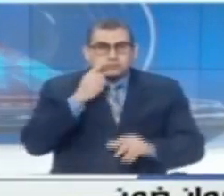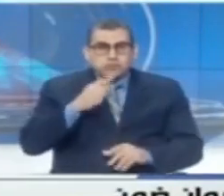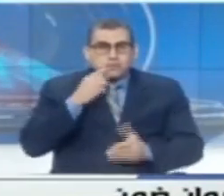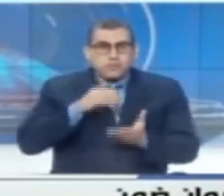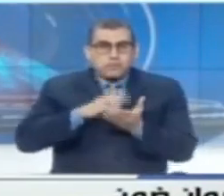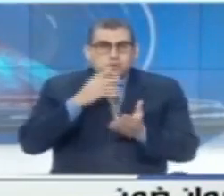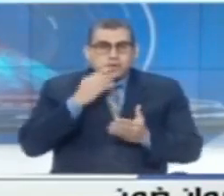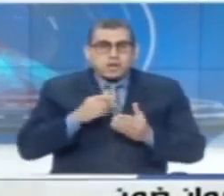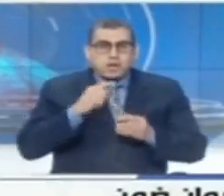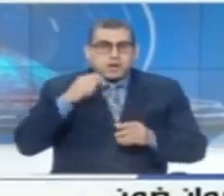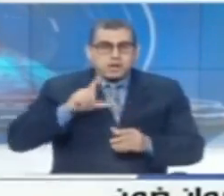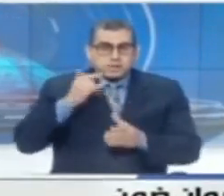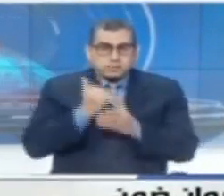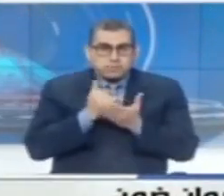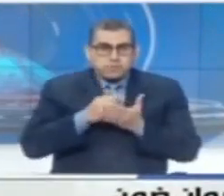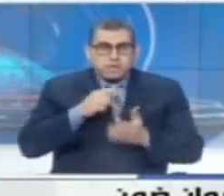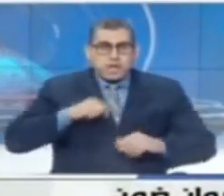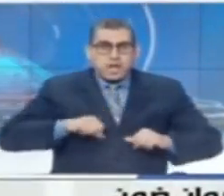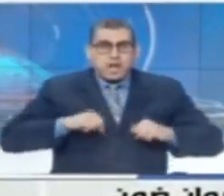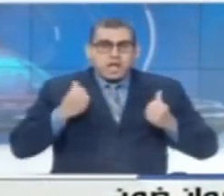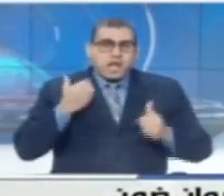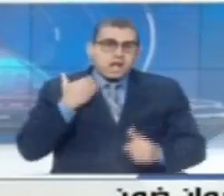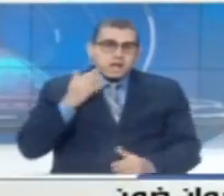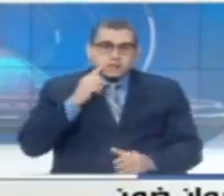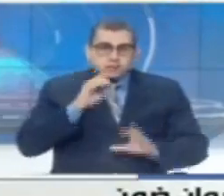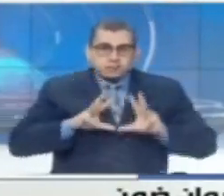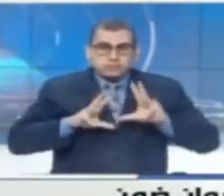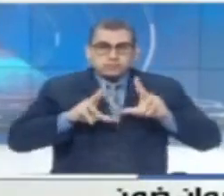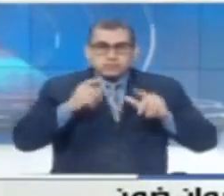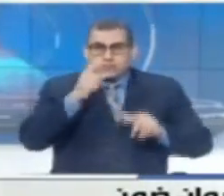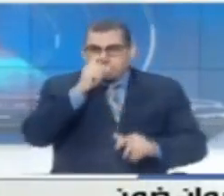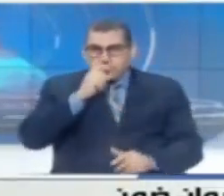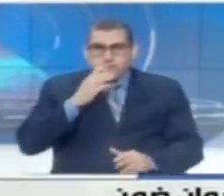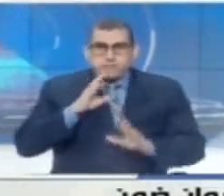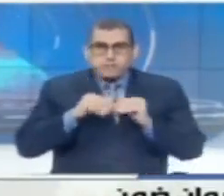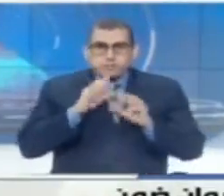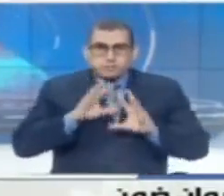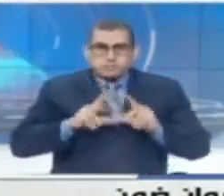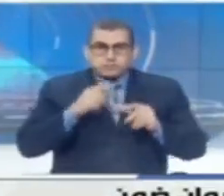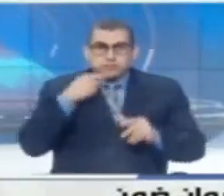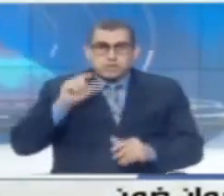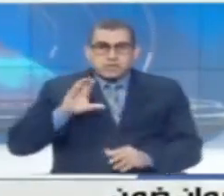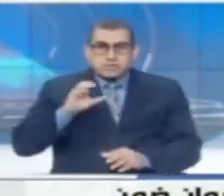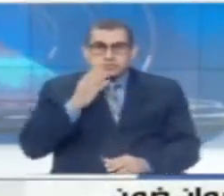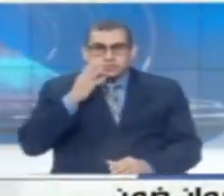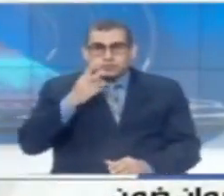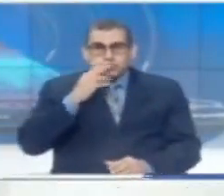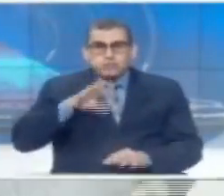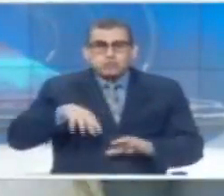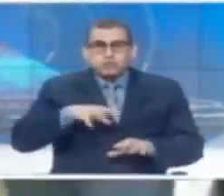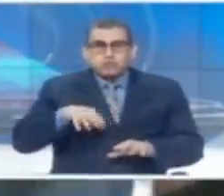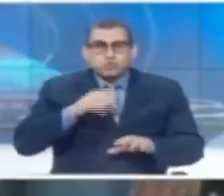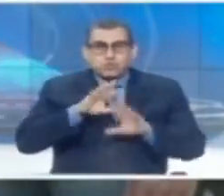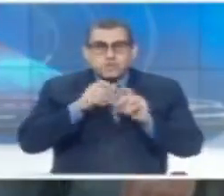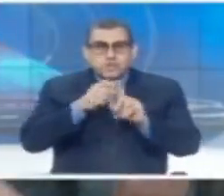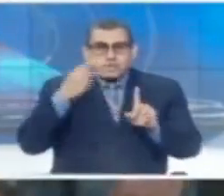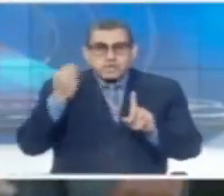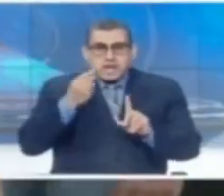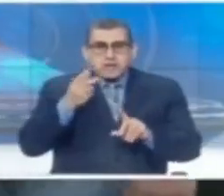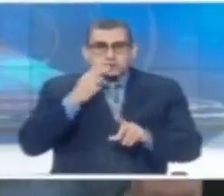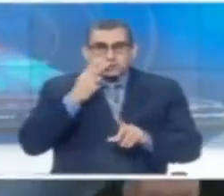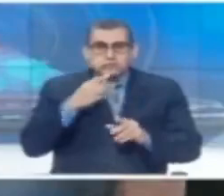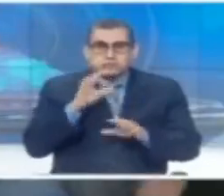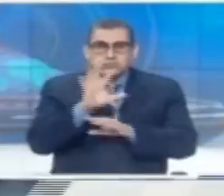المبادرة الرئاسية حياة كريمة لتنمية الريف المصري. وتفقد السيد الرئيس السوق السياحي بالقرية